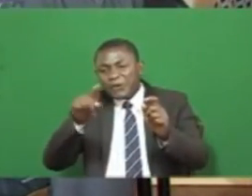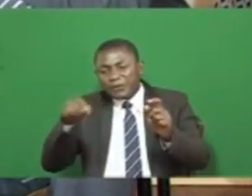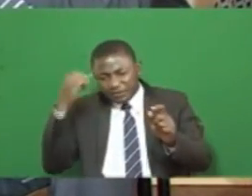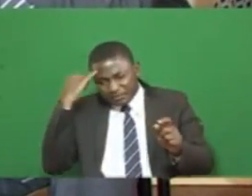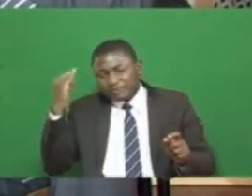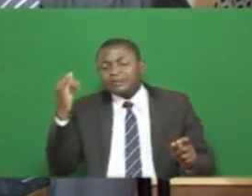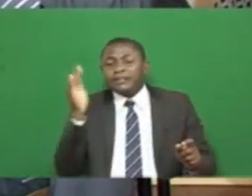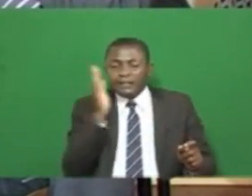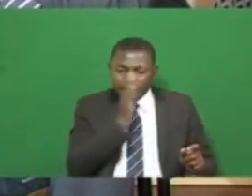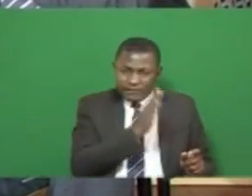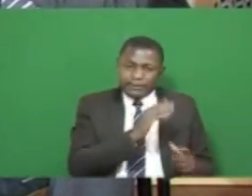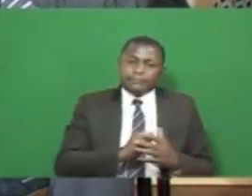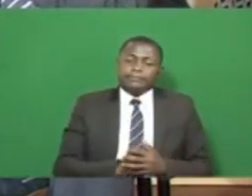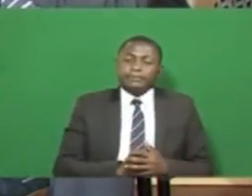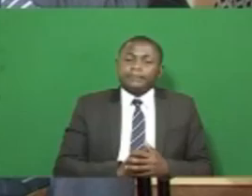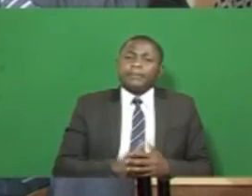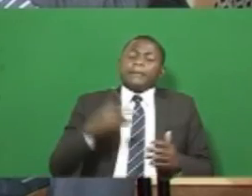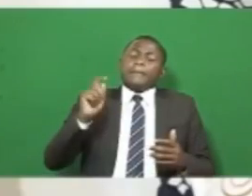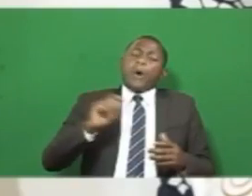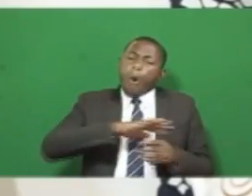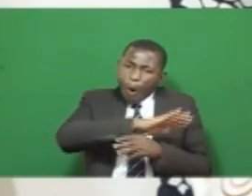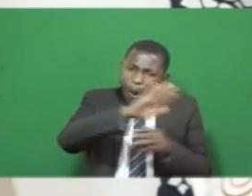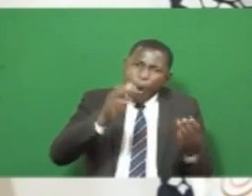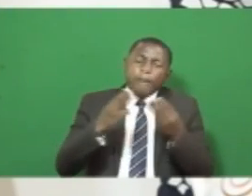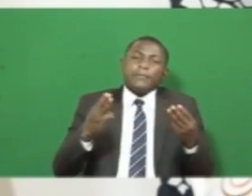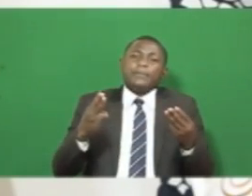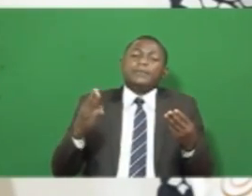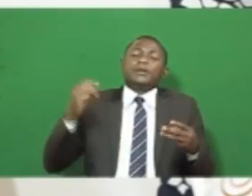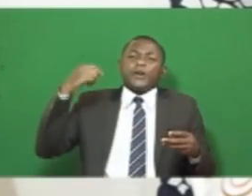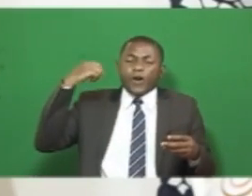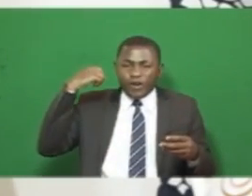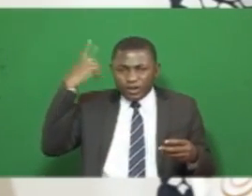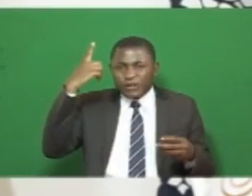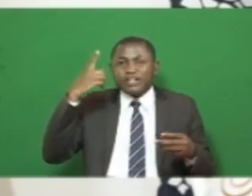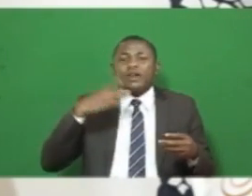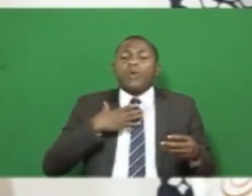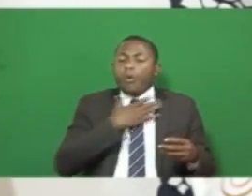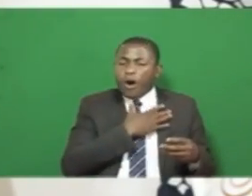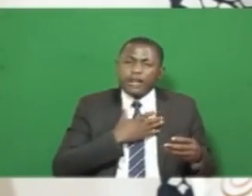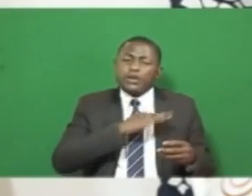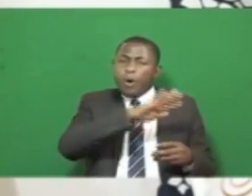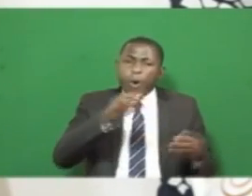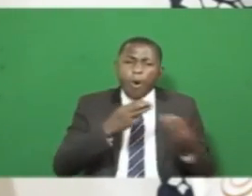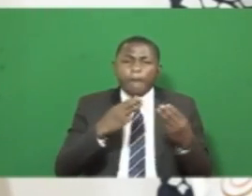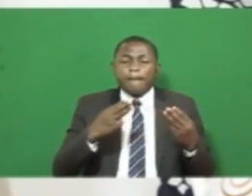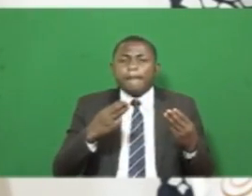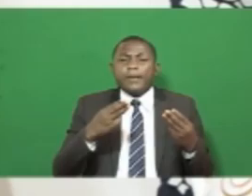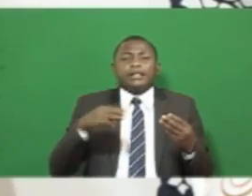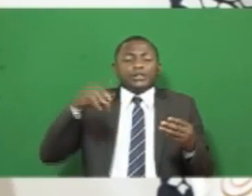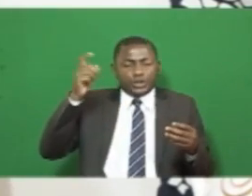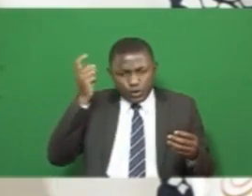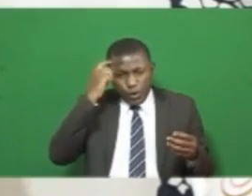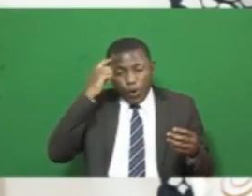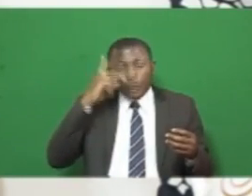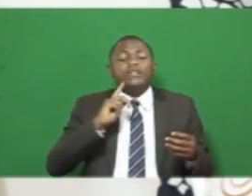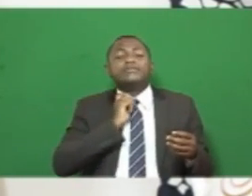wokunzwa chokwadi munhu wese Betera nemivateriri munhu wese akararama pasi neachazorarama